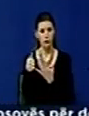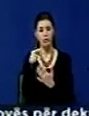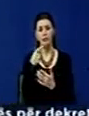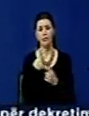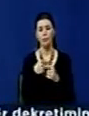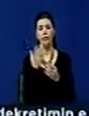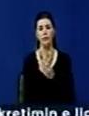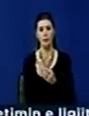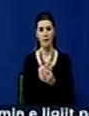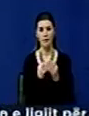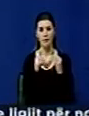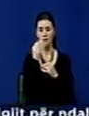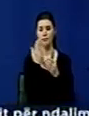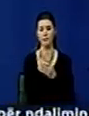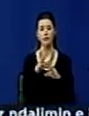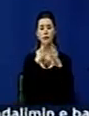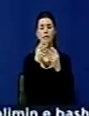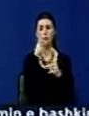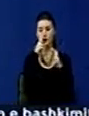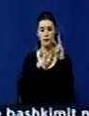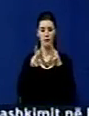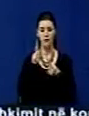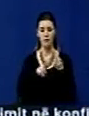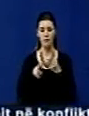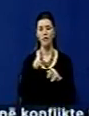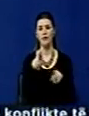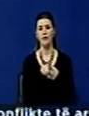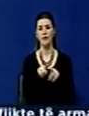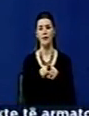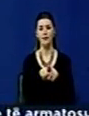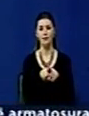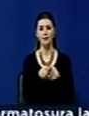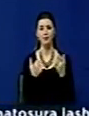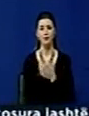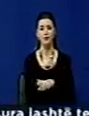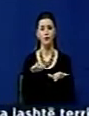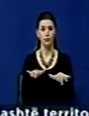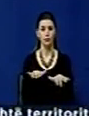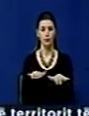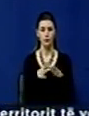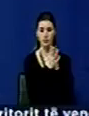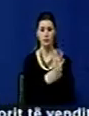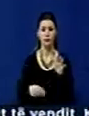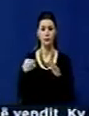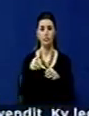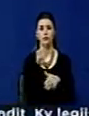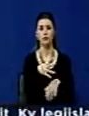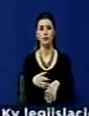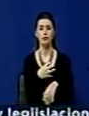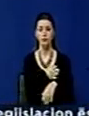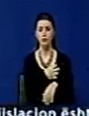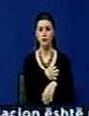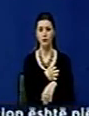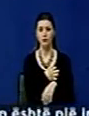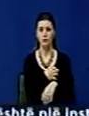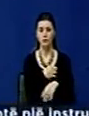uzimit administrativ, gjithashtu kanë ndikuar dhe aplikimi i softverit këtë vit, softveri i cili i rregullon skemat përfitues në